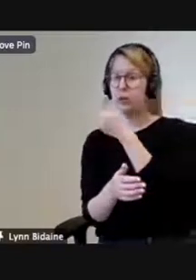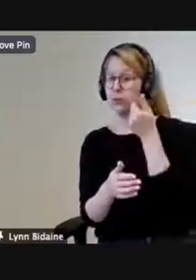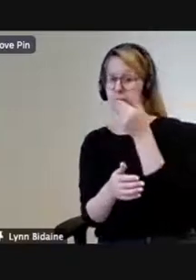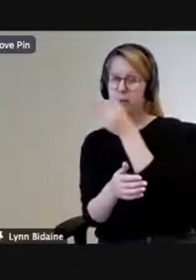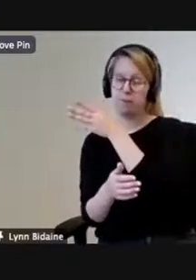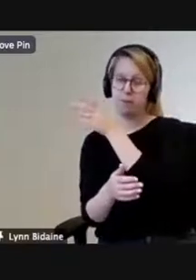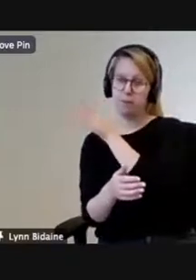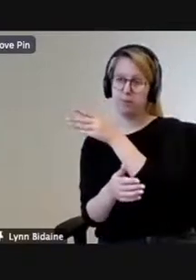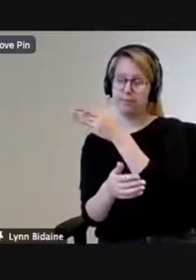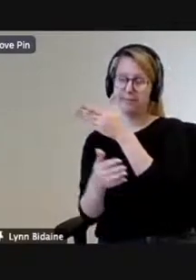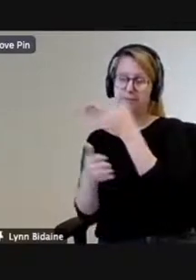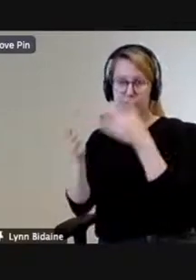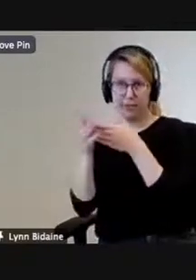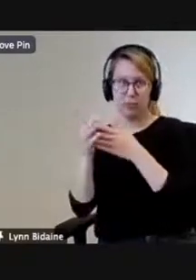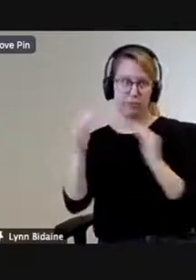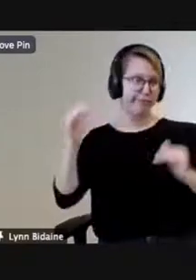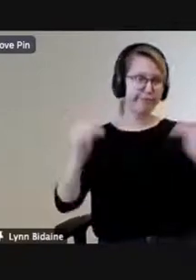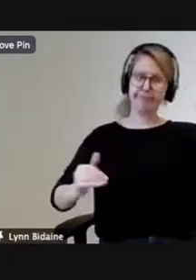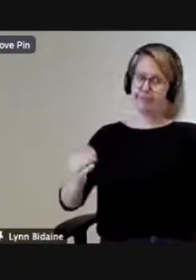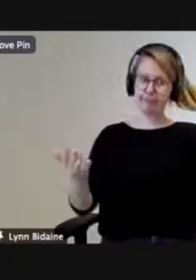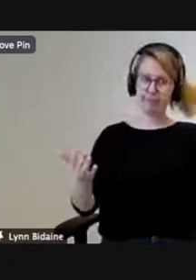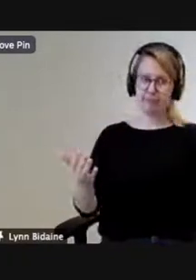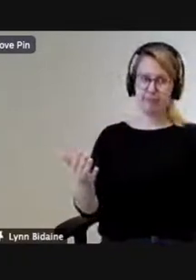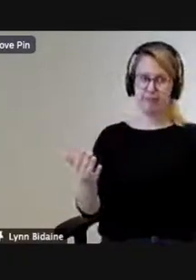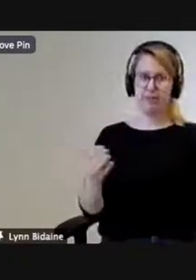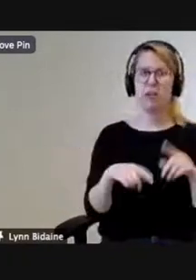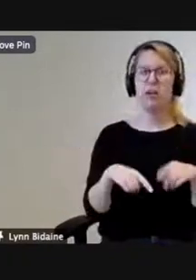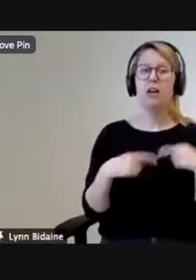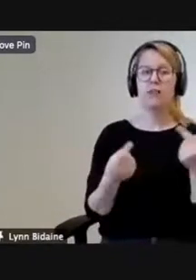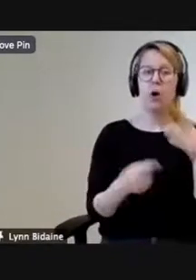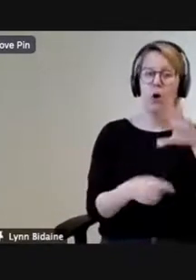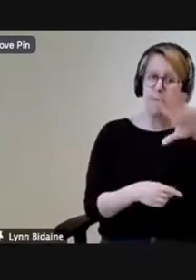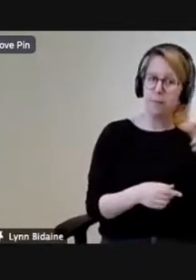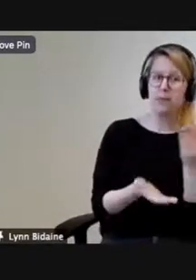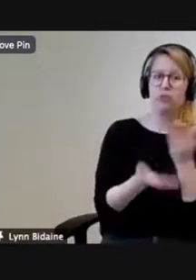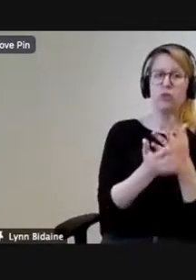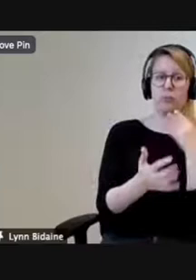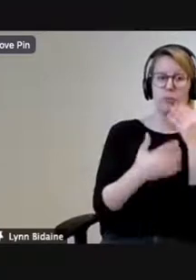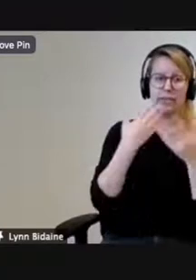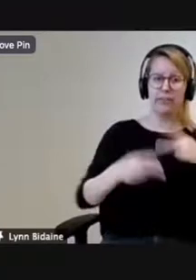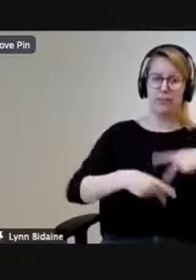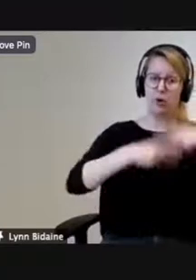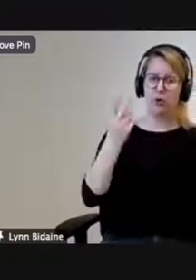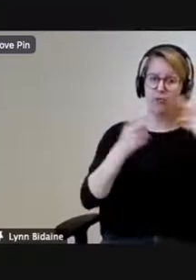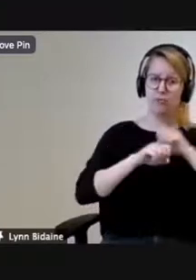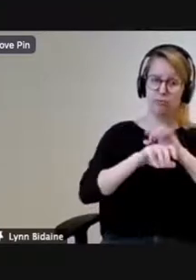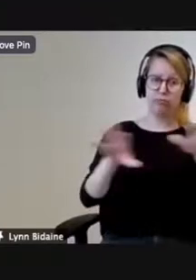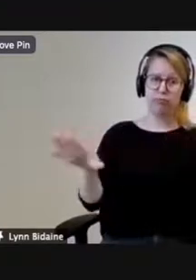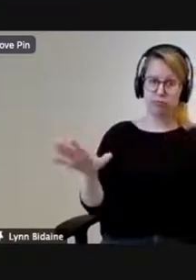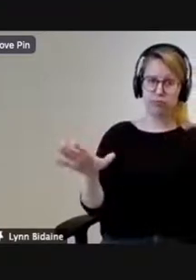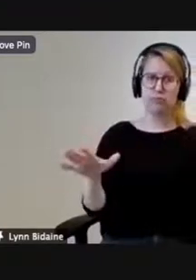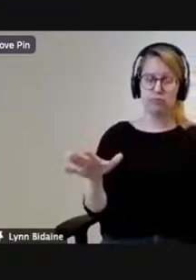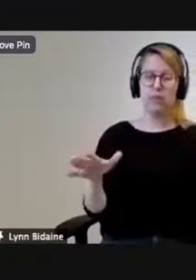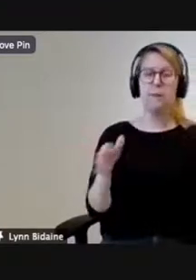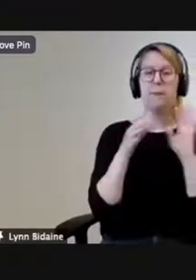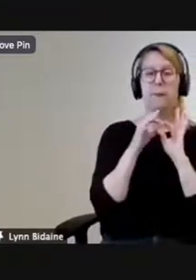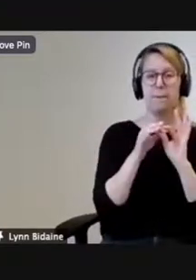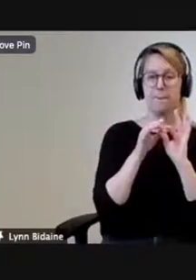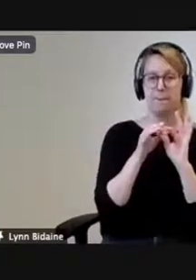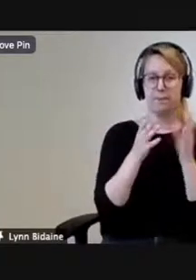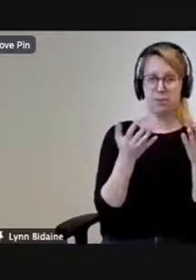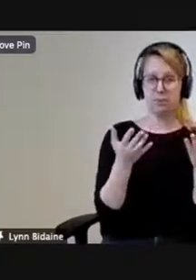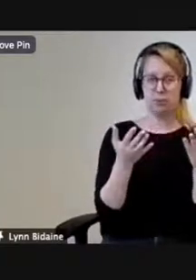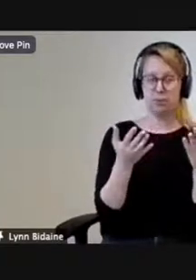également publié au mois de mars un rapport sur la mise en œuvre de la directive européenne sur l'égalité en matière d'emploi, qui